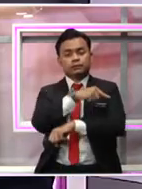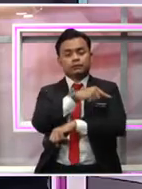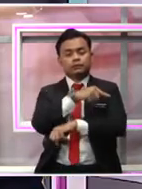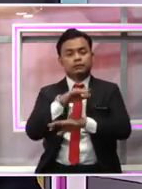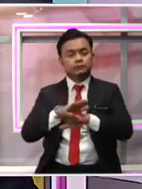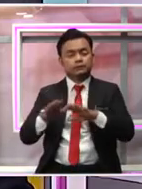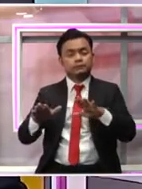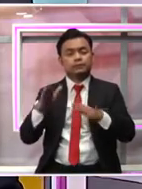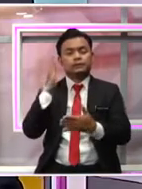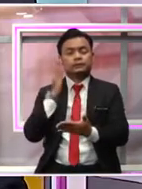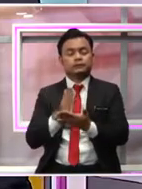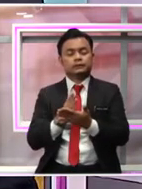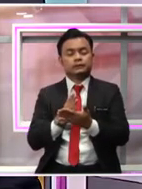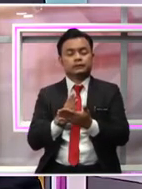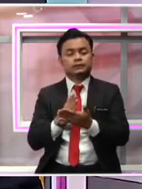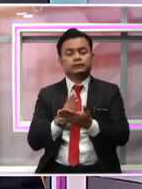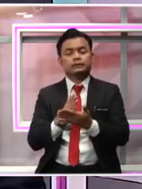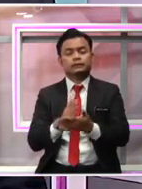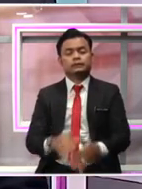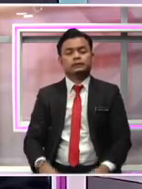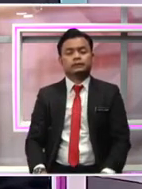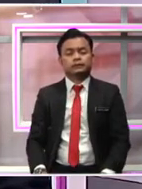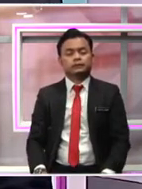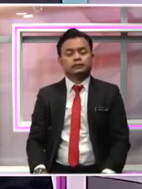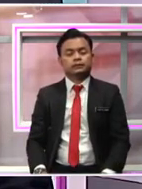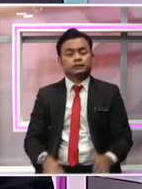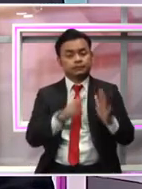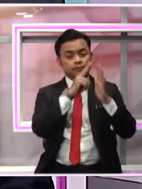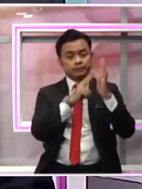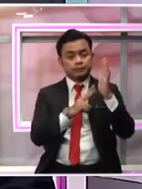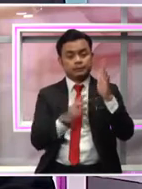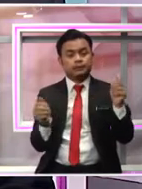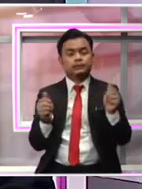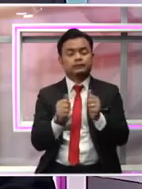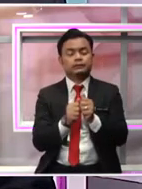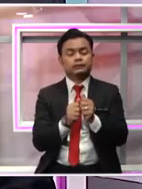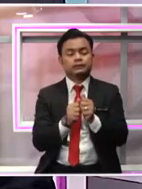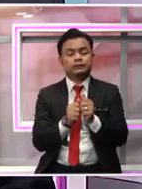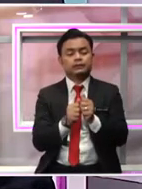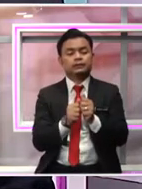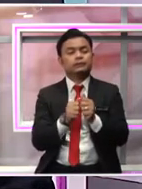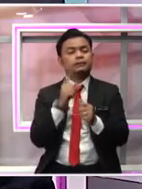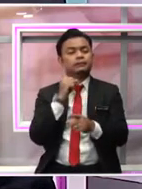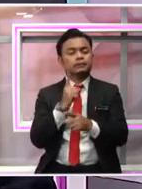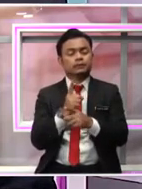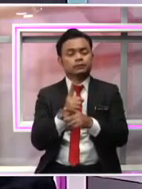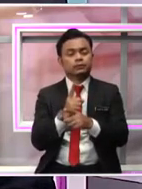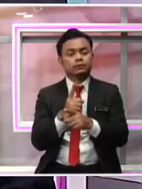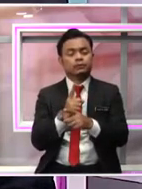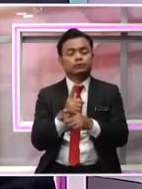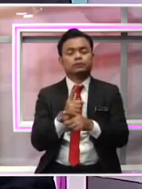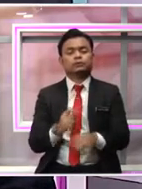watch dengan intonasi yang betul Bace dengan perkataannya betul dengan cara yang betul